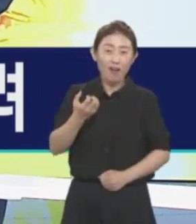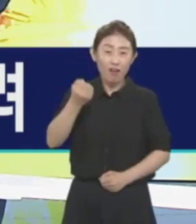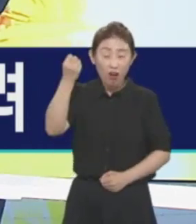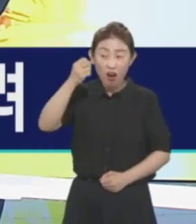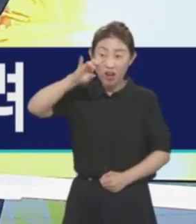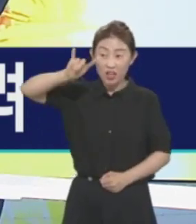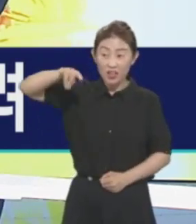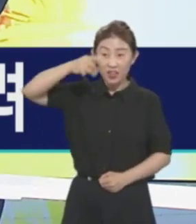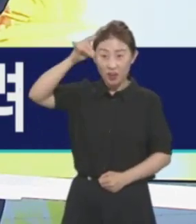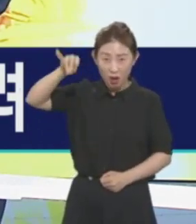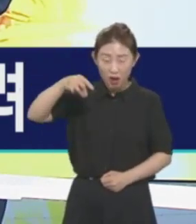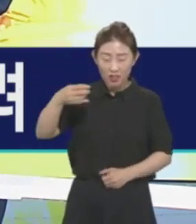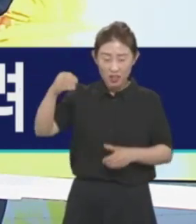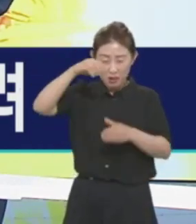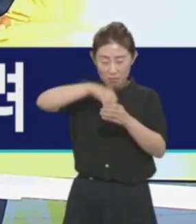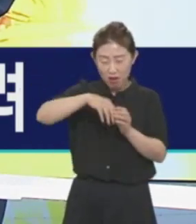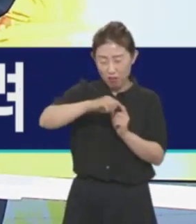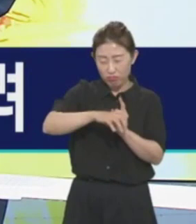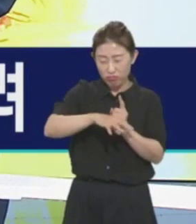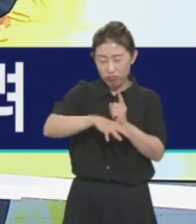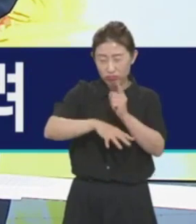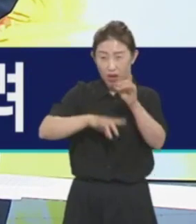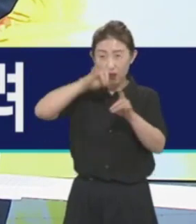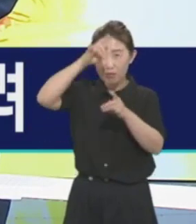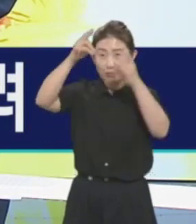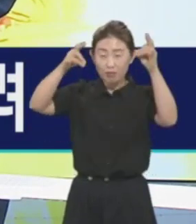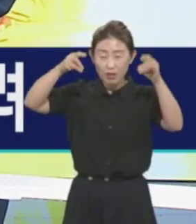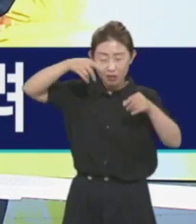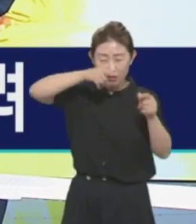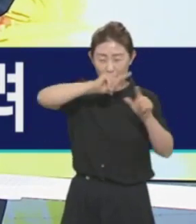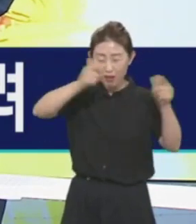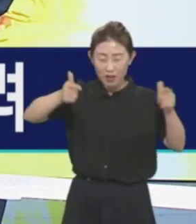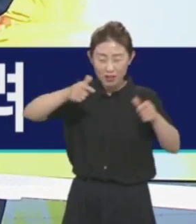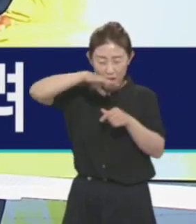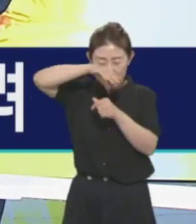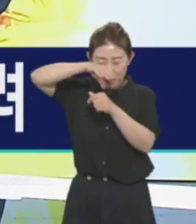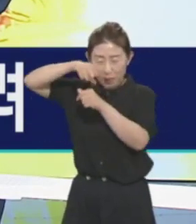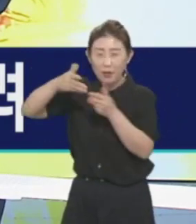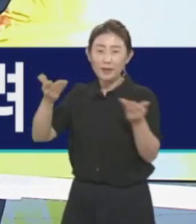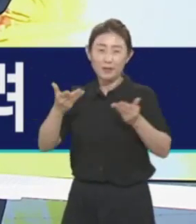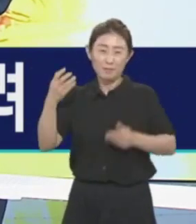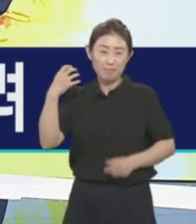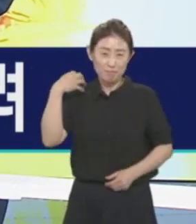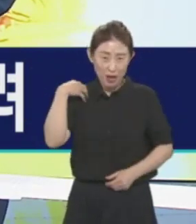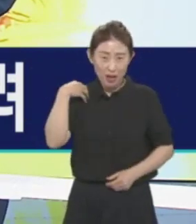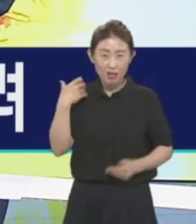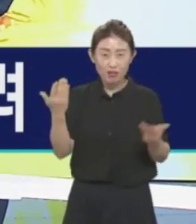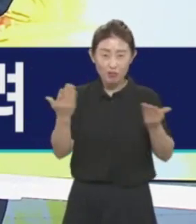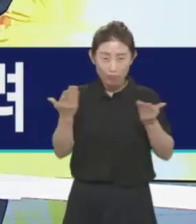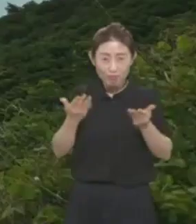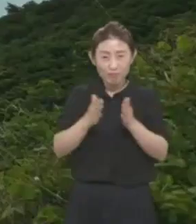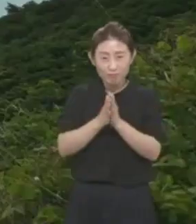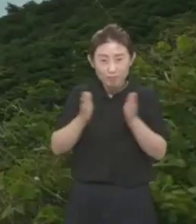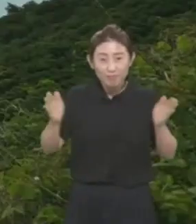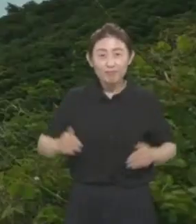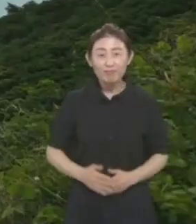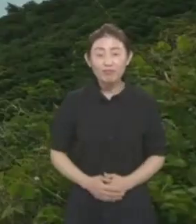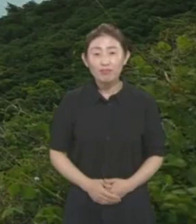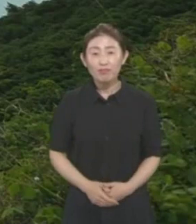우주에서 임무를 수행하게 돼 대덕이 이끄는 신우주시대가 열리게 됐습니다. 장석영 기자입니다.